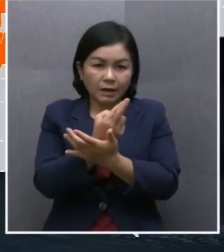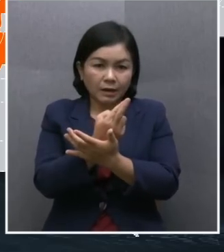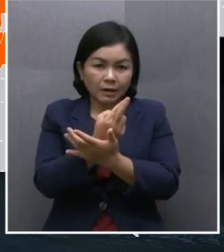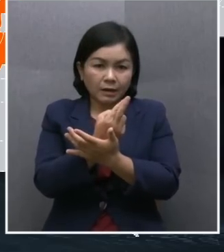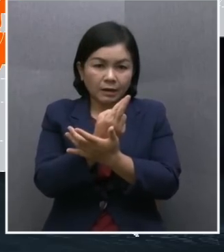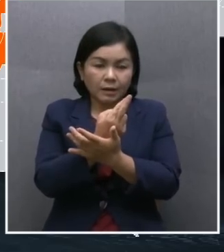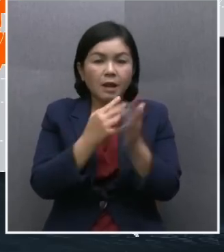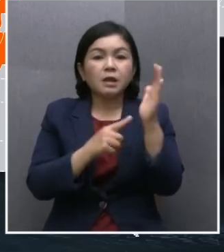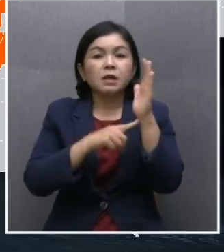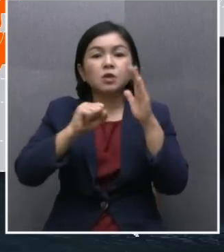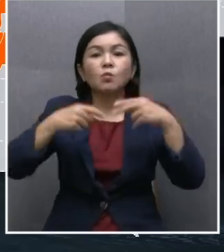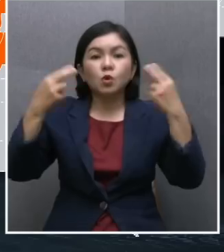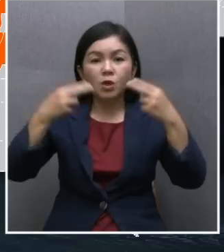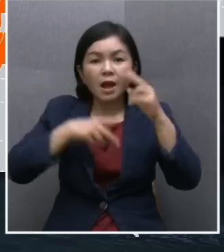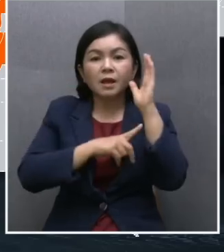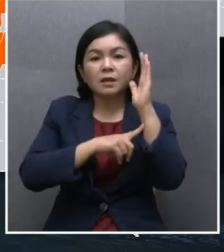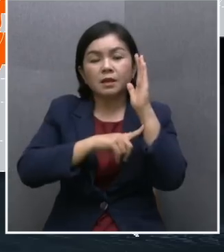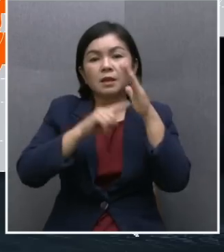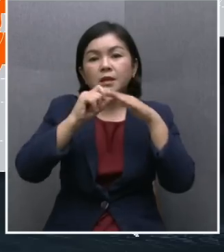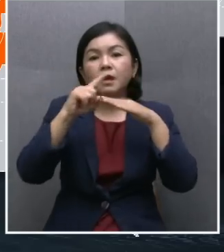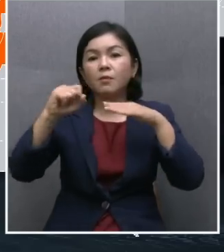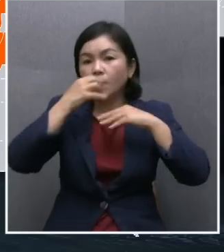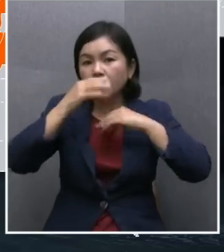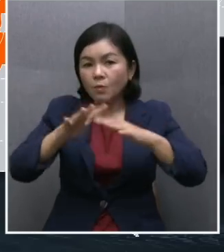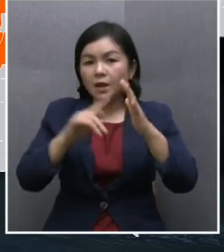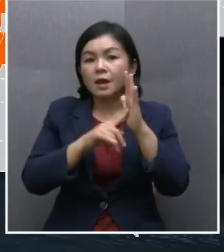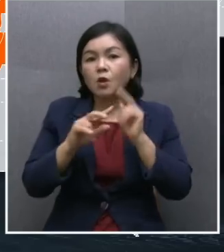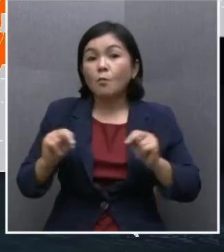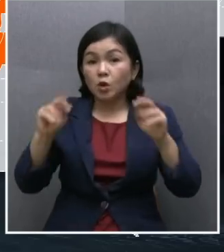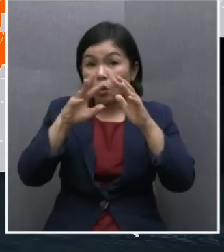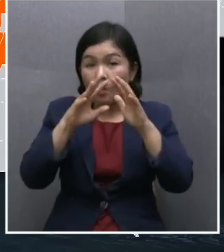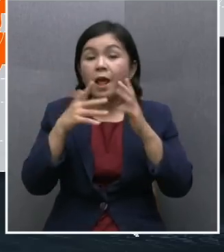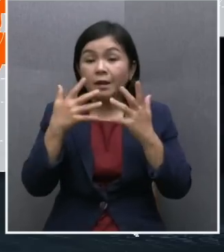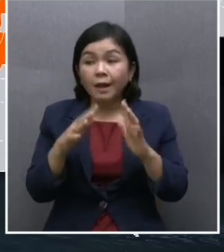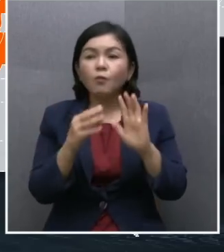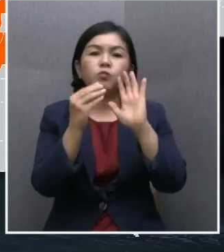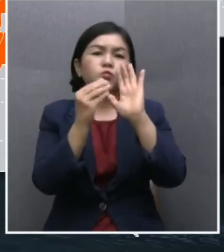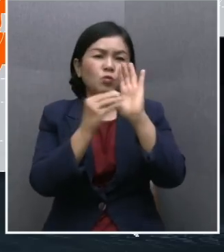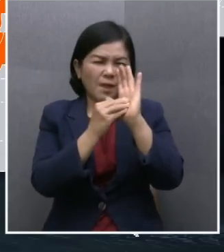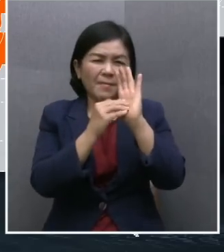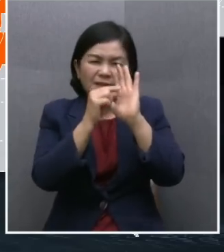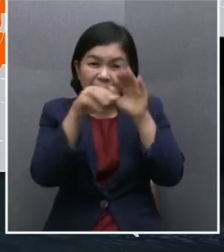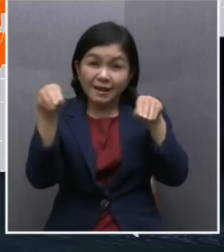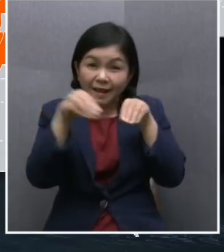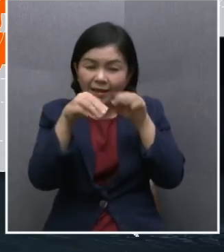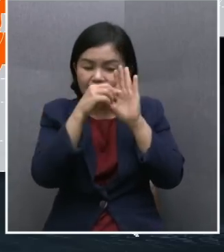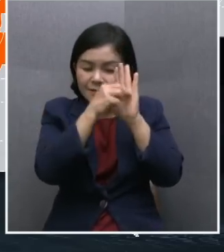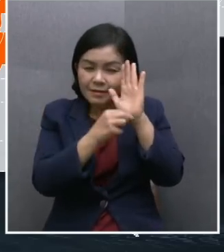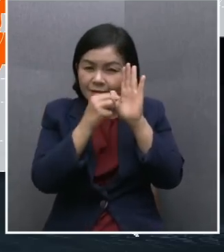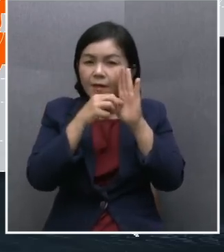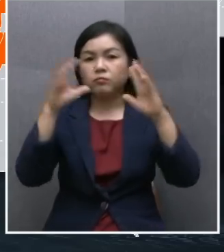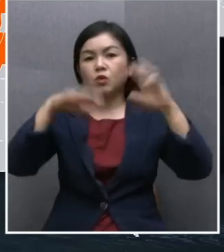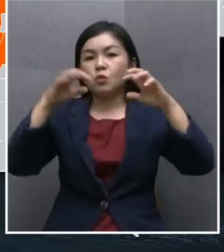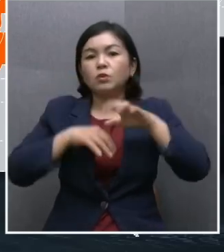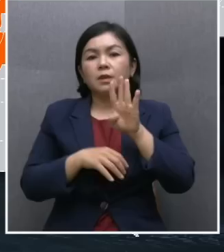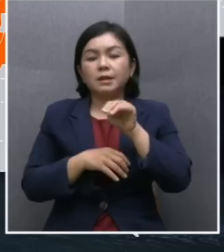สมุทรสงครามสมุทรสาครนครปฐมในขณะที่กรุงเทพมหานครและปริมณฑลฝนจะอยู่ที่ประมาณร้อยละ